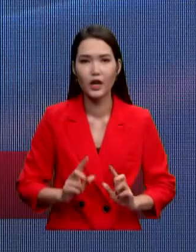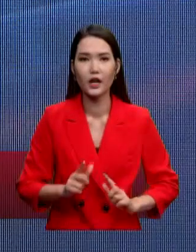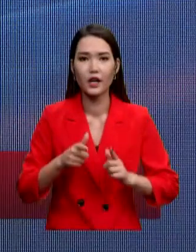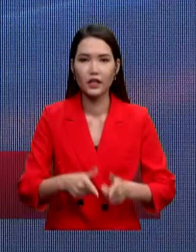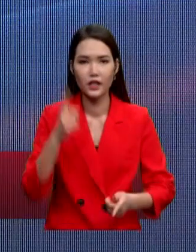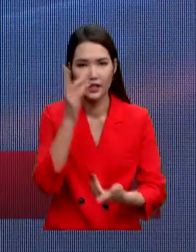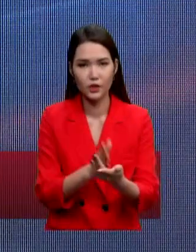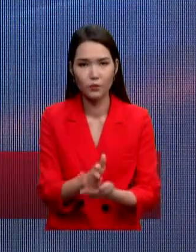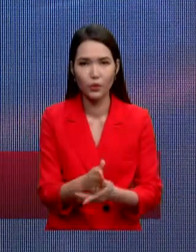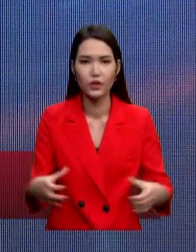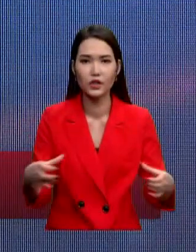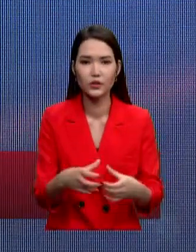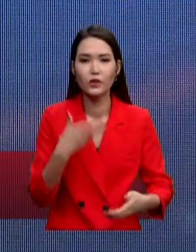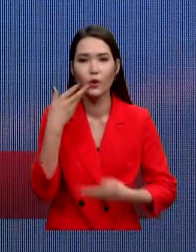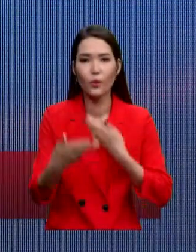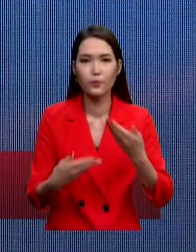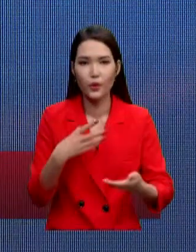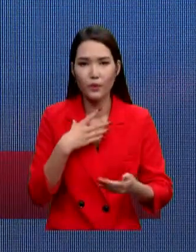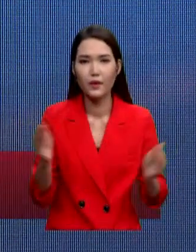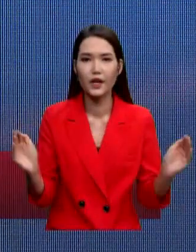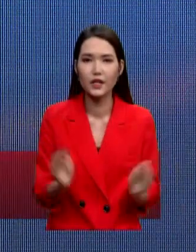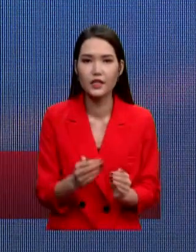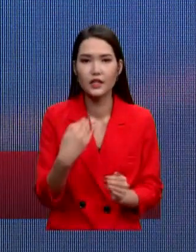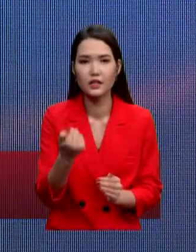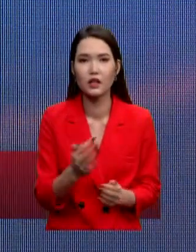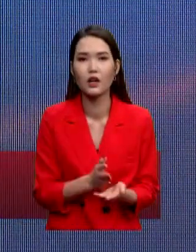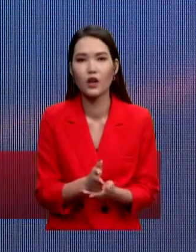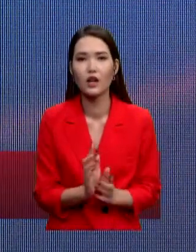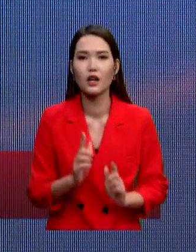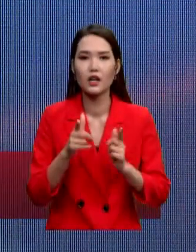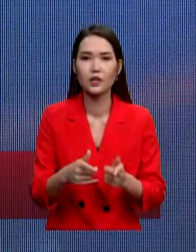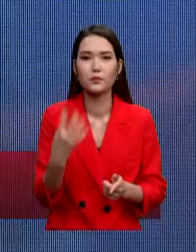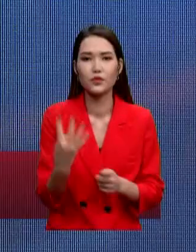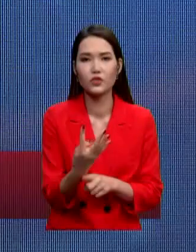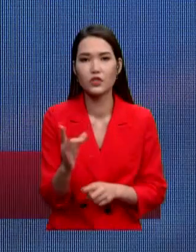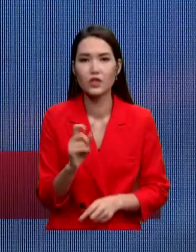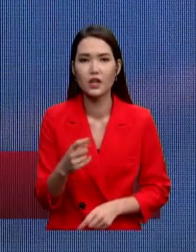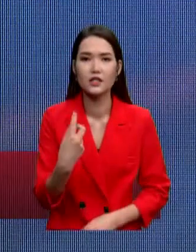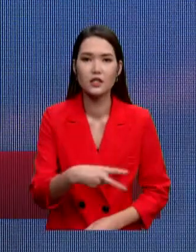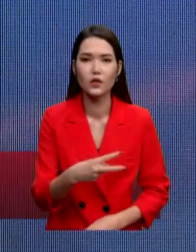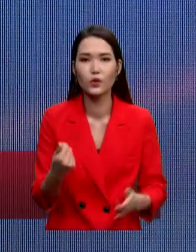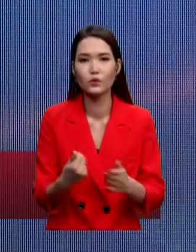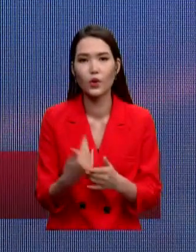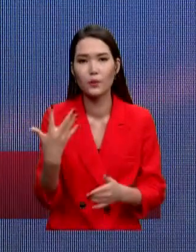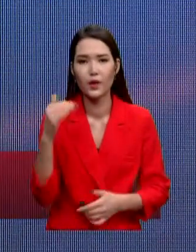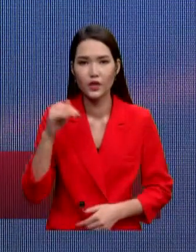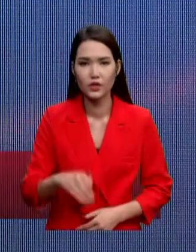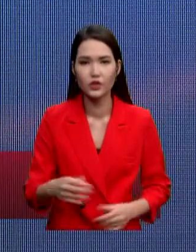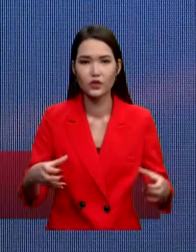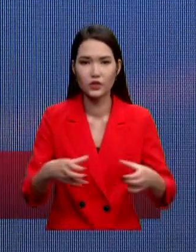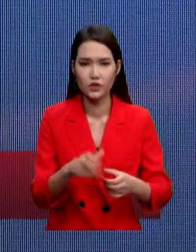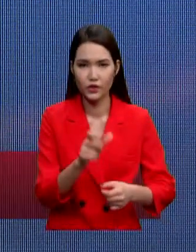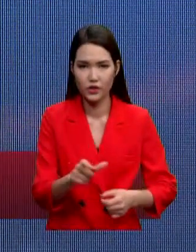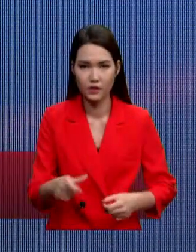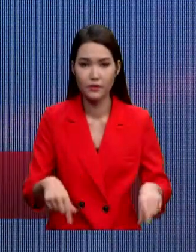регистрации политических партий упростили, снизив для них порог регистрации в 4 раза с 20 до 5 тысяч